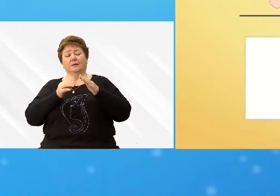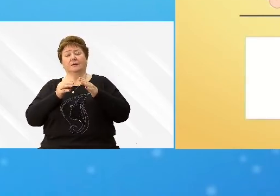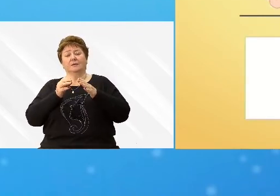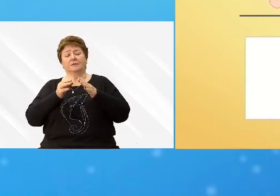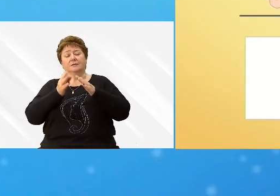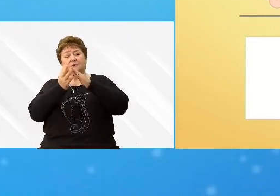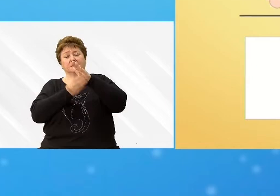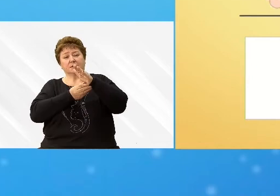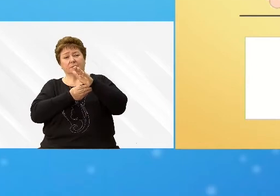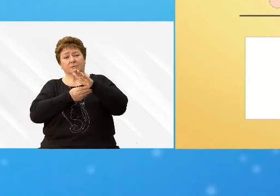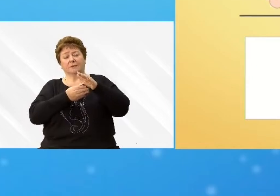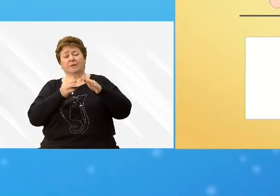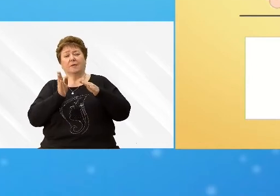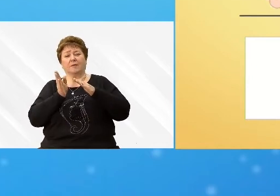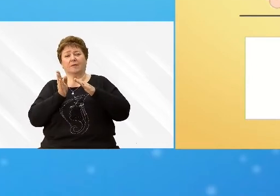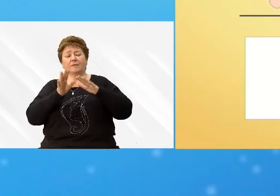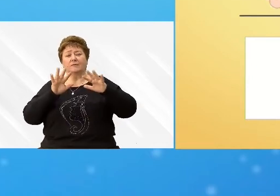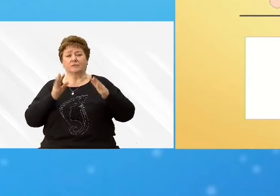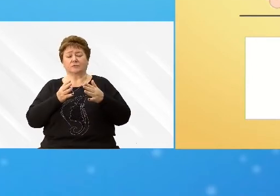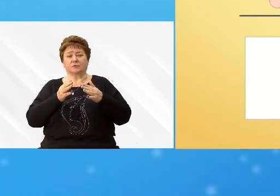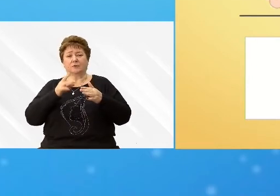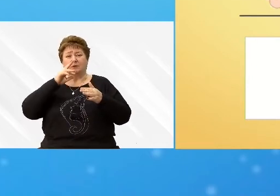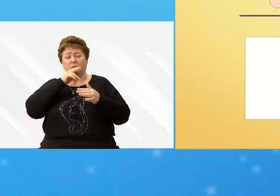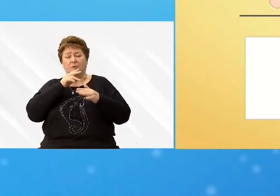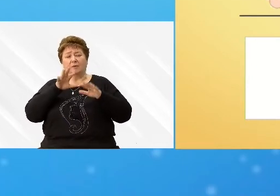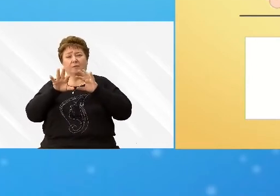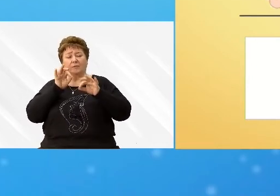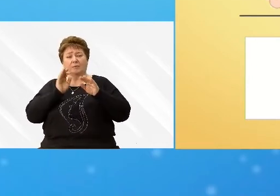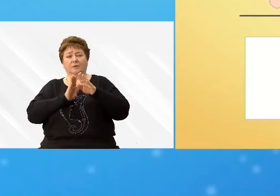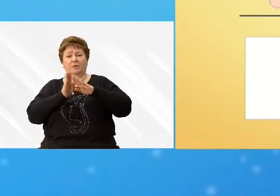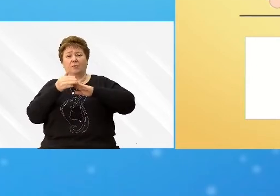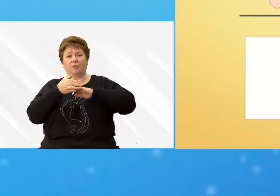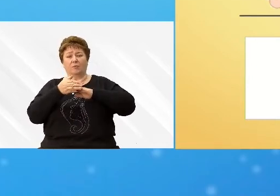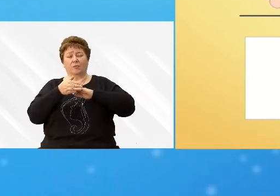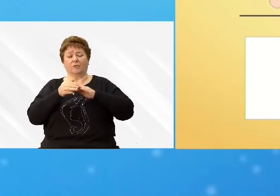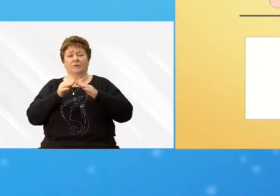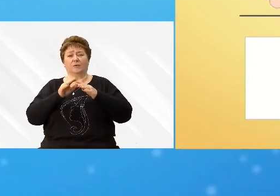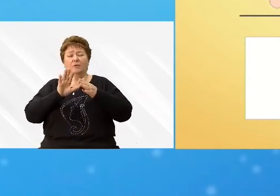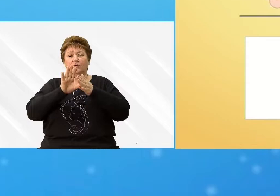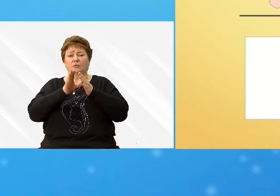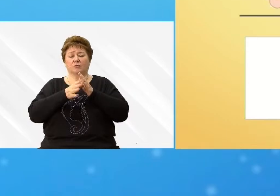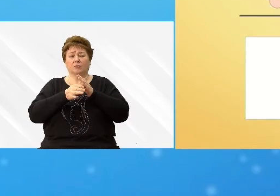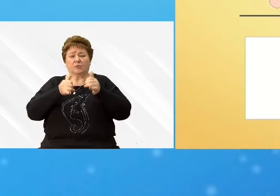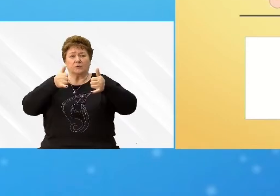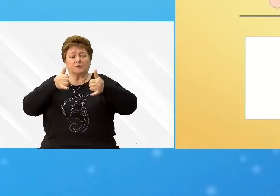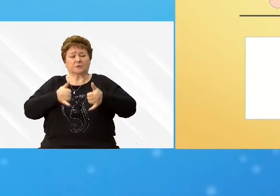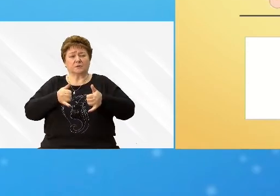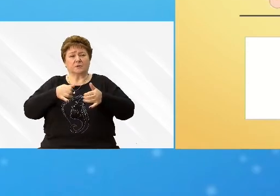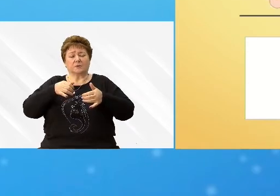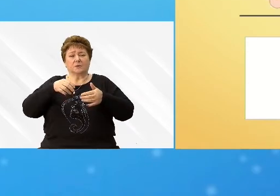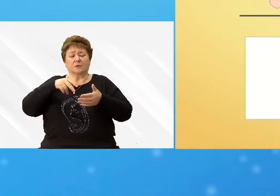в ряде случаев неправильно подобранная обувь длительное стояние и